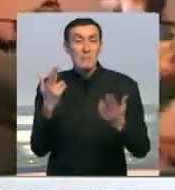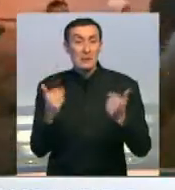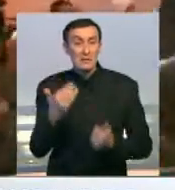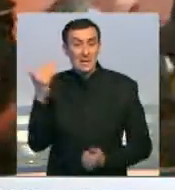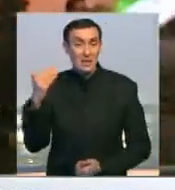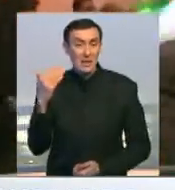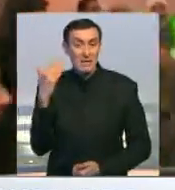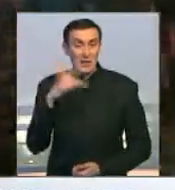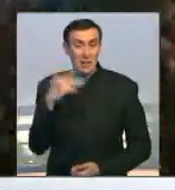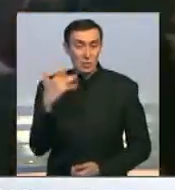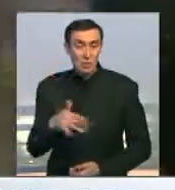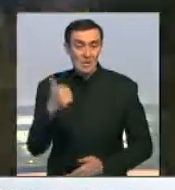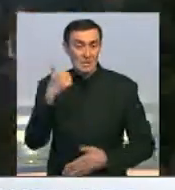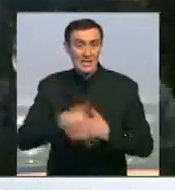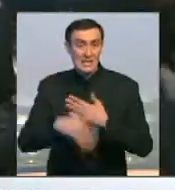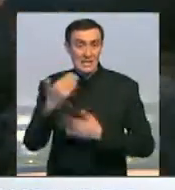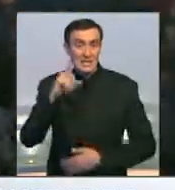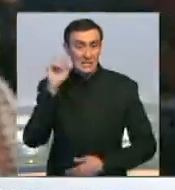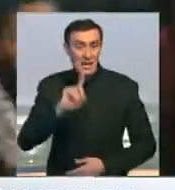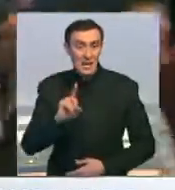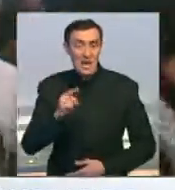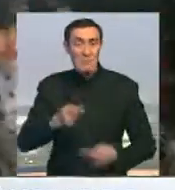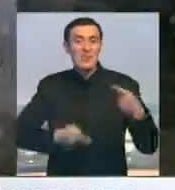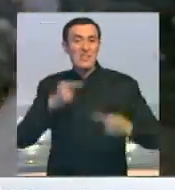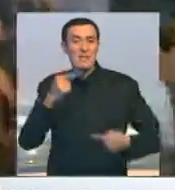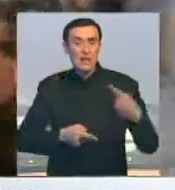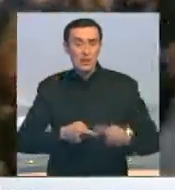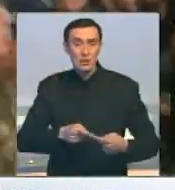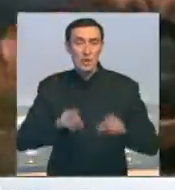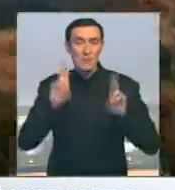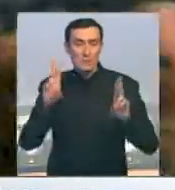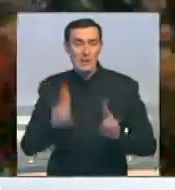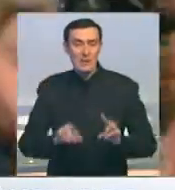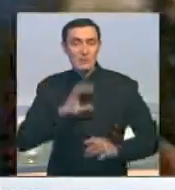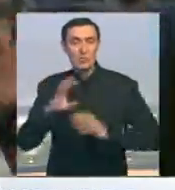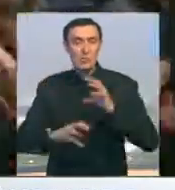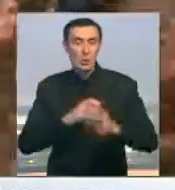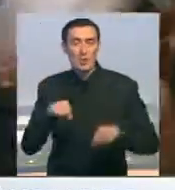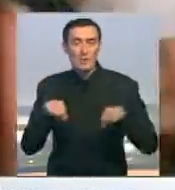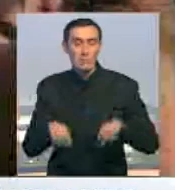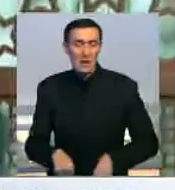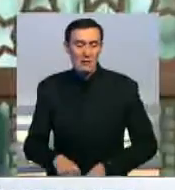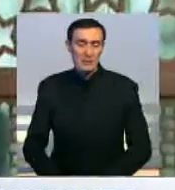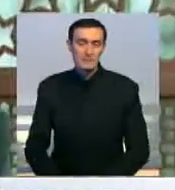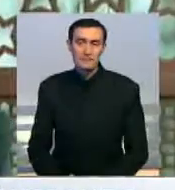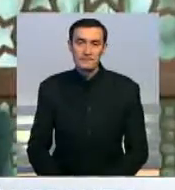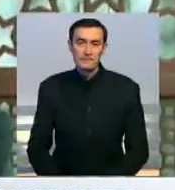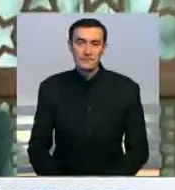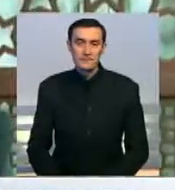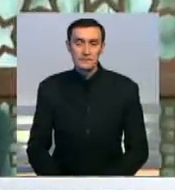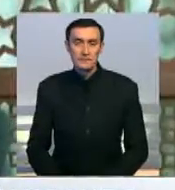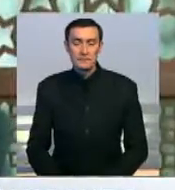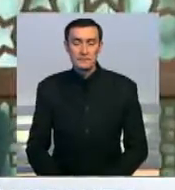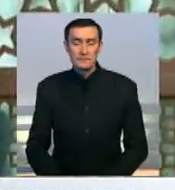признание Вашингтоном Иерусалима столицей Израиля противоречит нормам международного права.